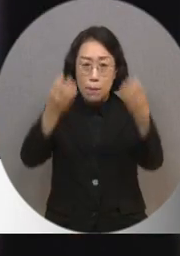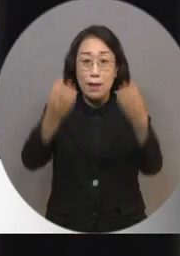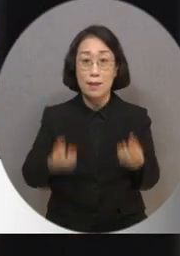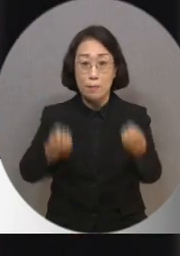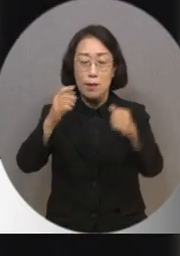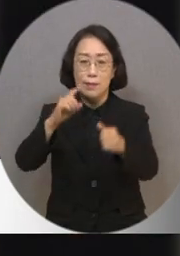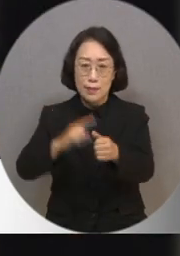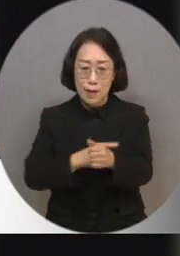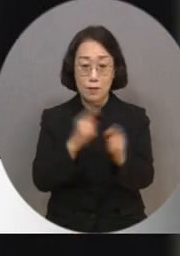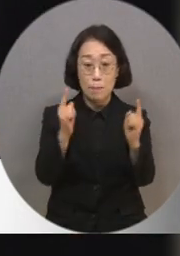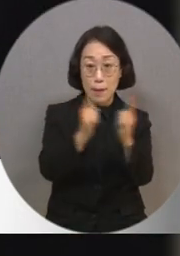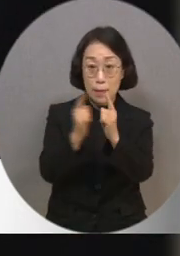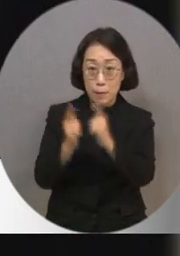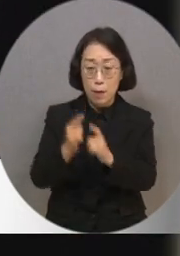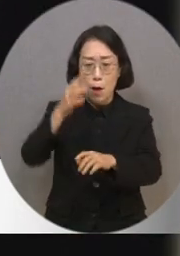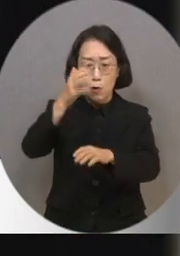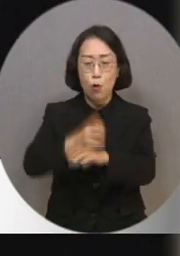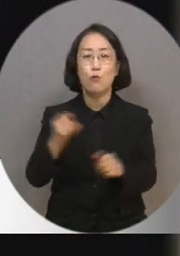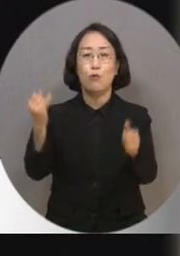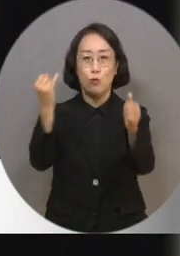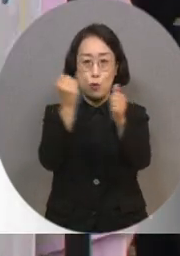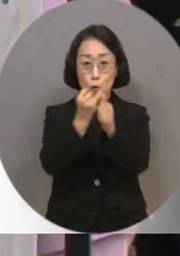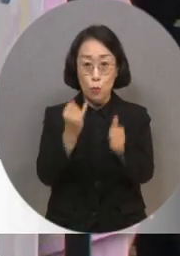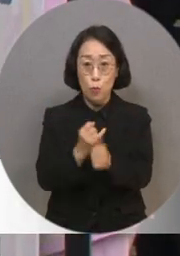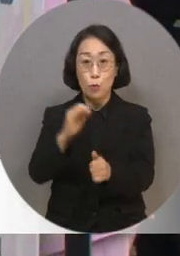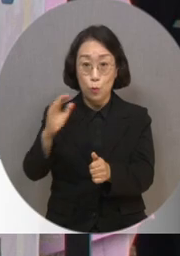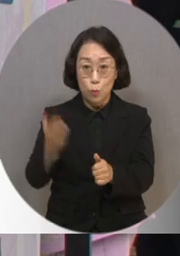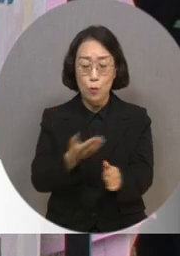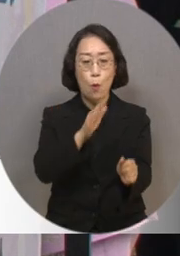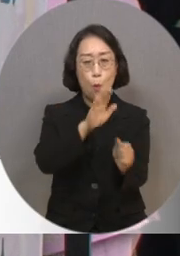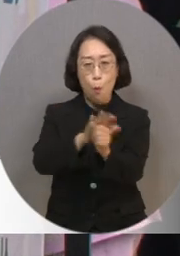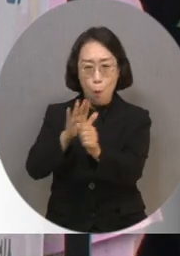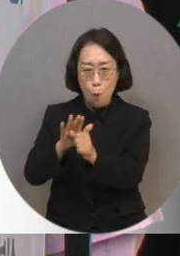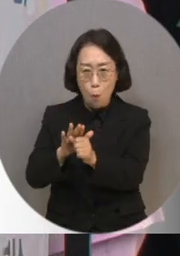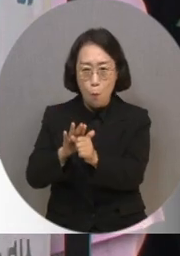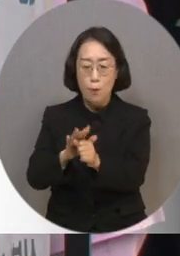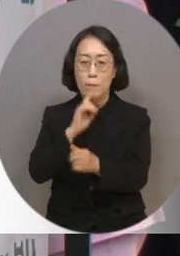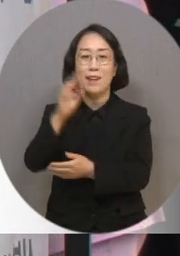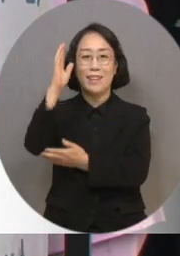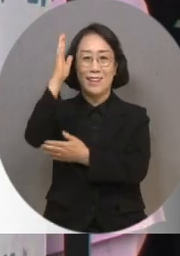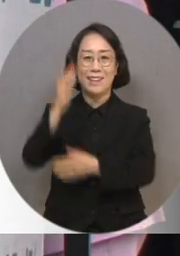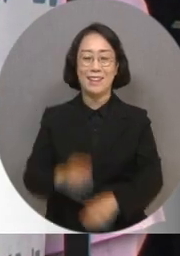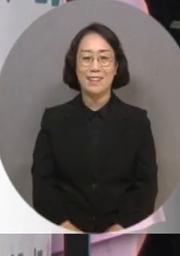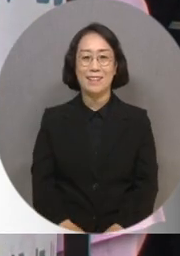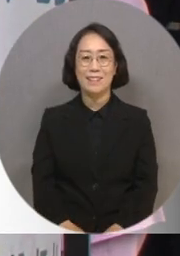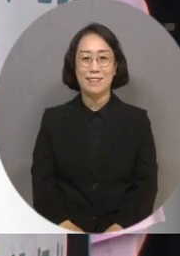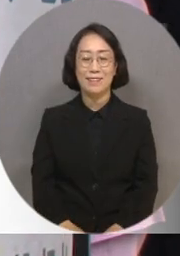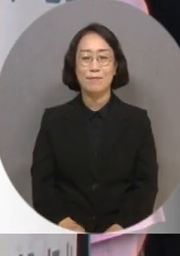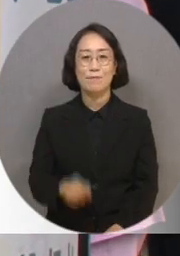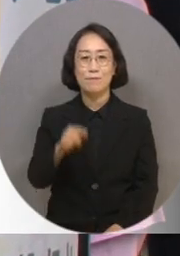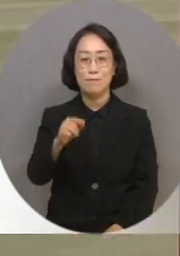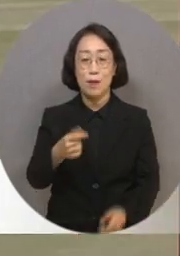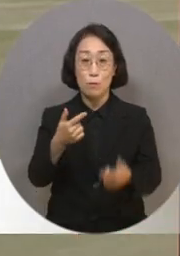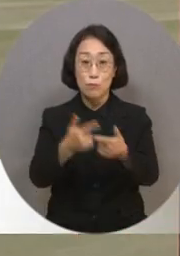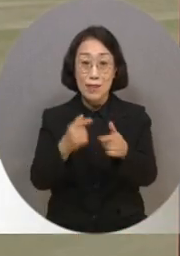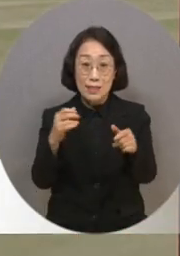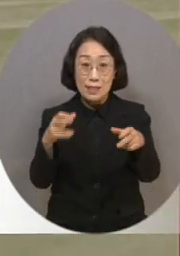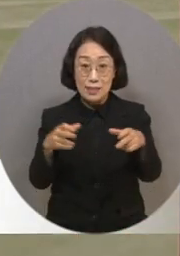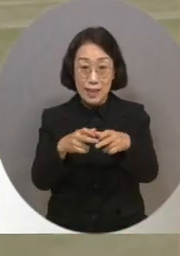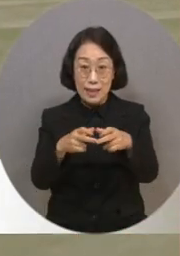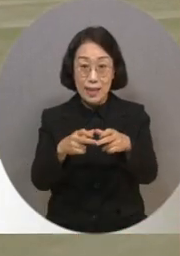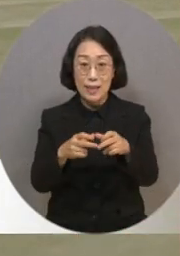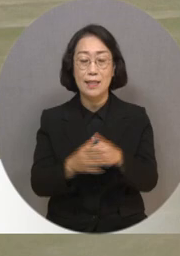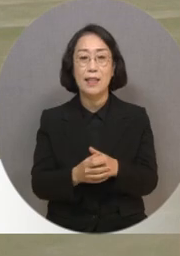자연스운만이 성로 이어 수 있도록 선을 하고 있다고 전했습니다 한편 부산장애인총연합회